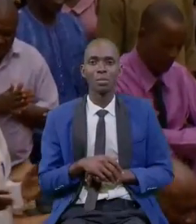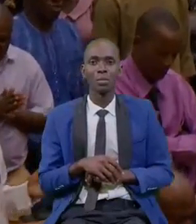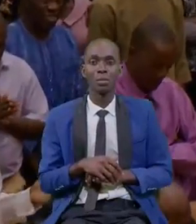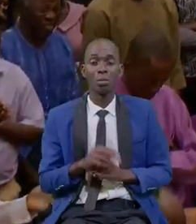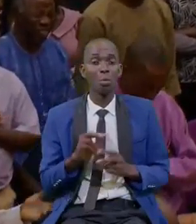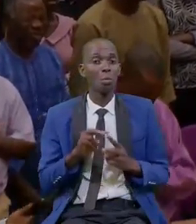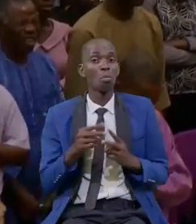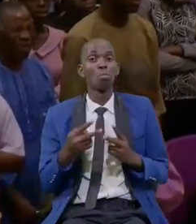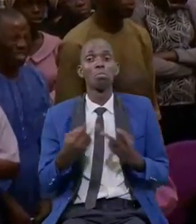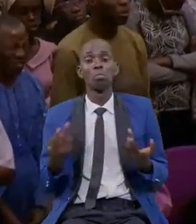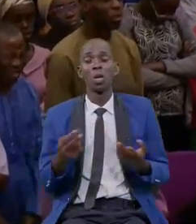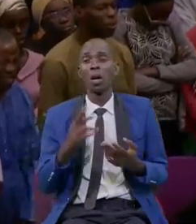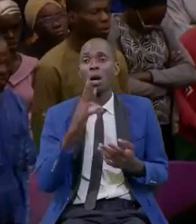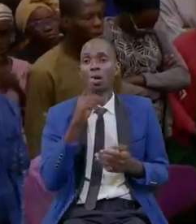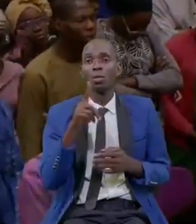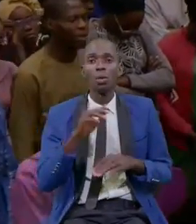Ou bien vous êtes